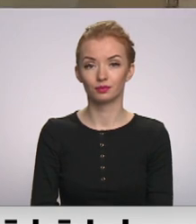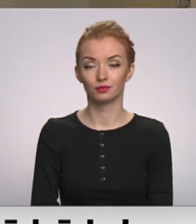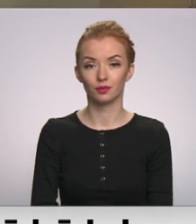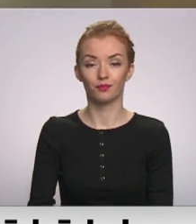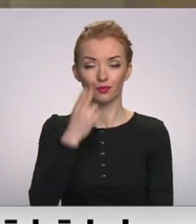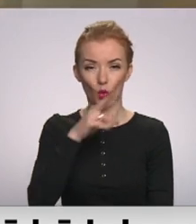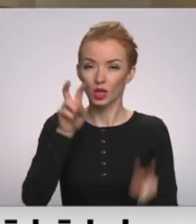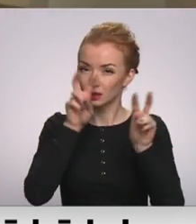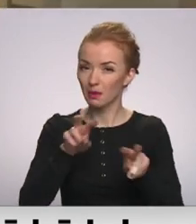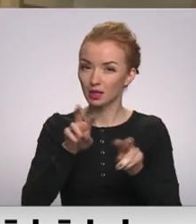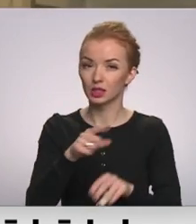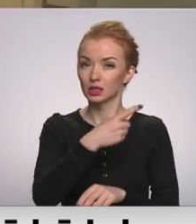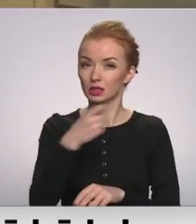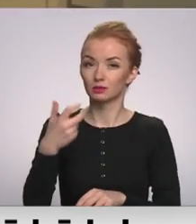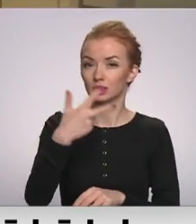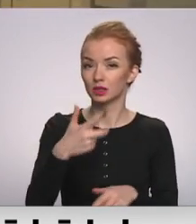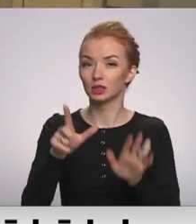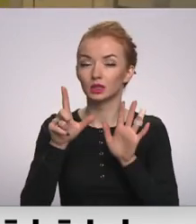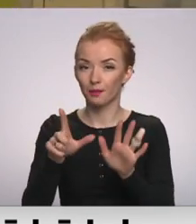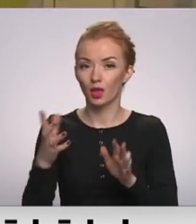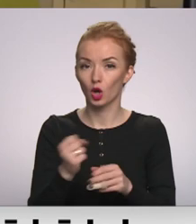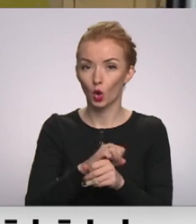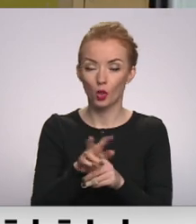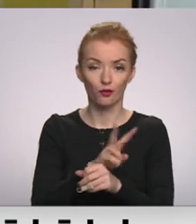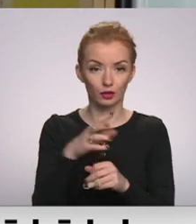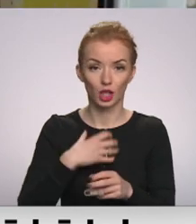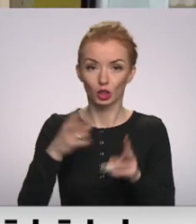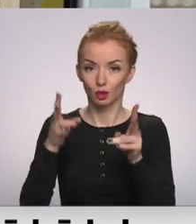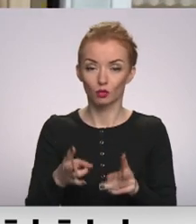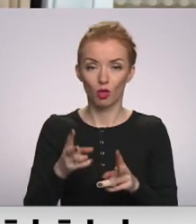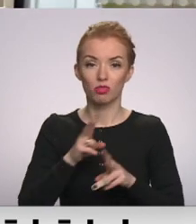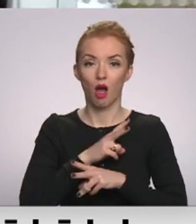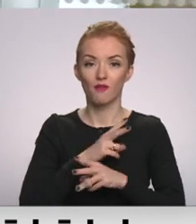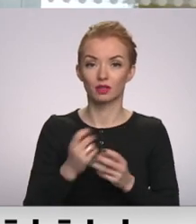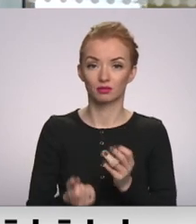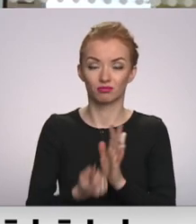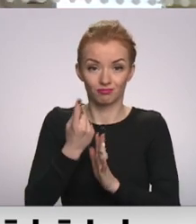No izpētītajiem 137 ar COVID-19 saslimušo nāves gadījumiem